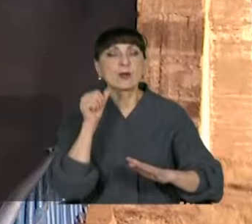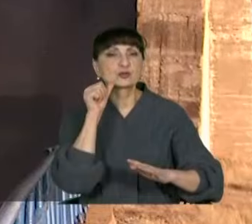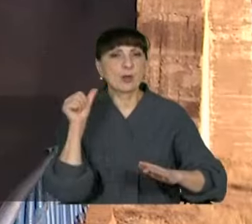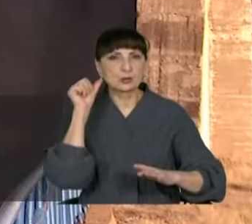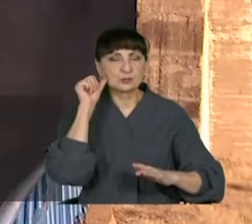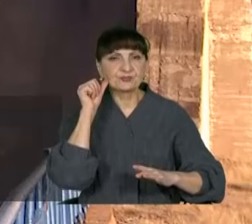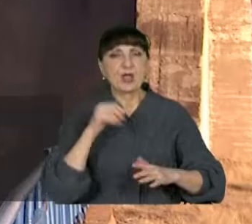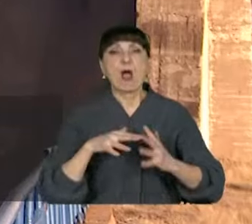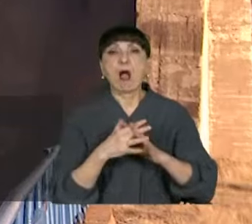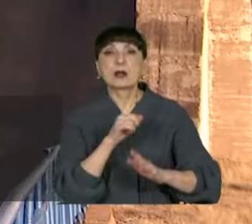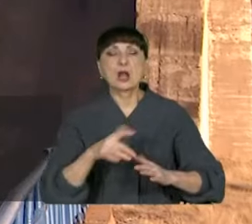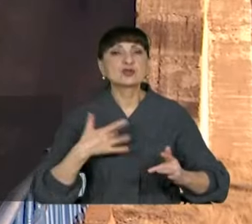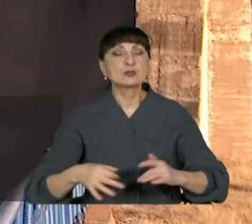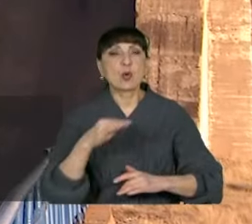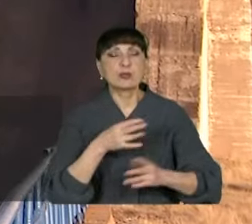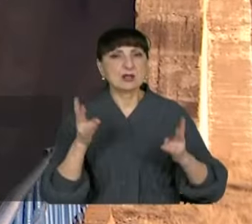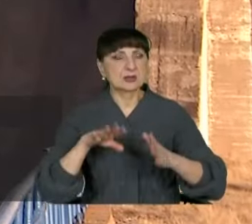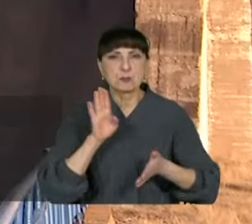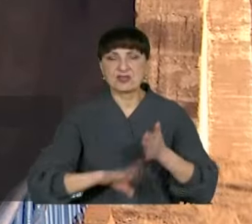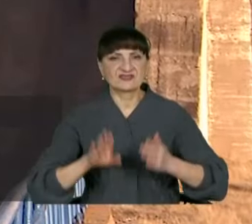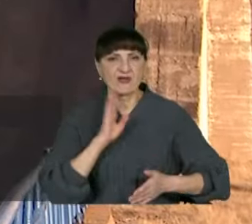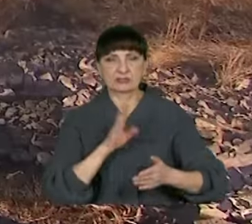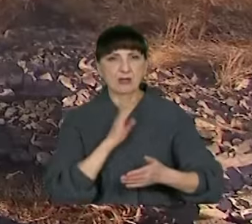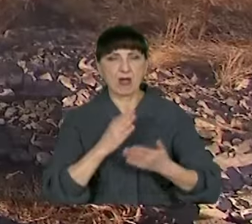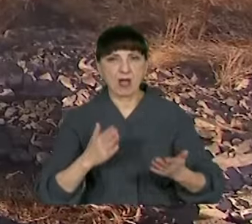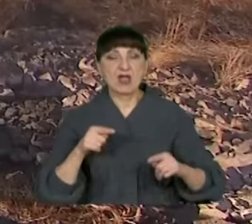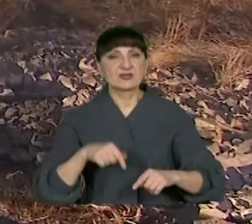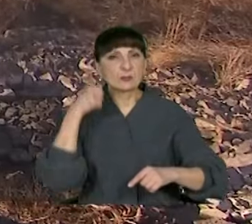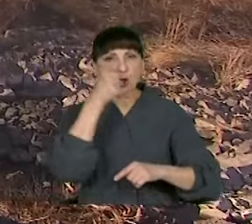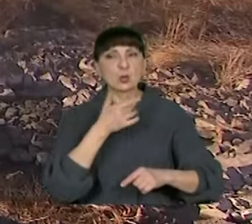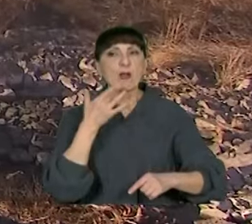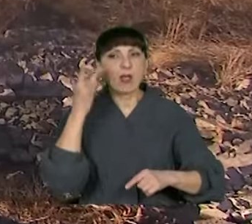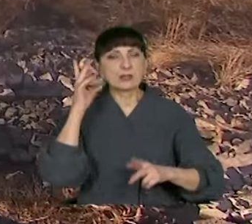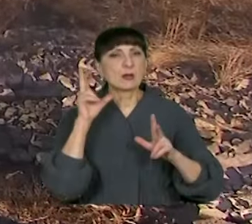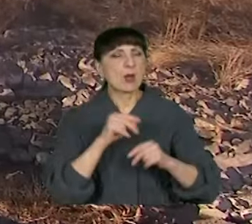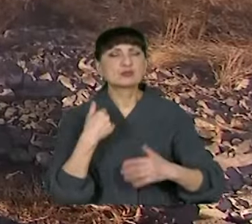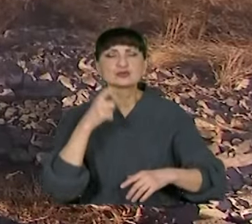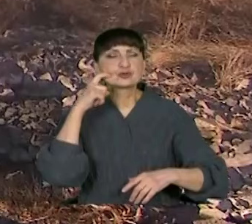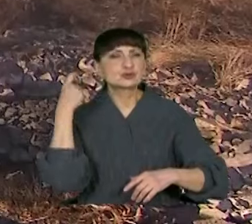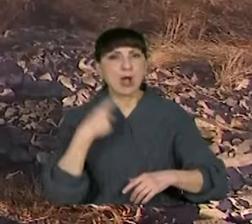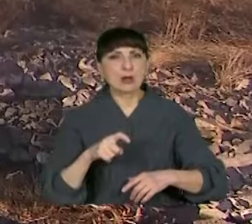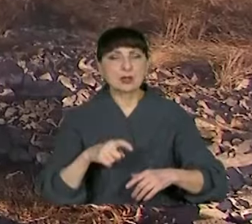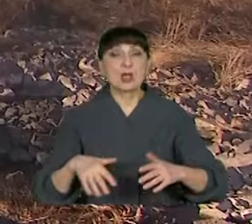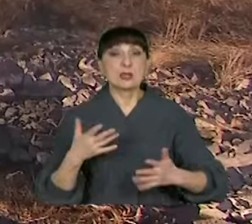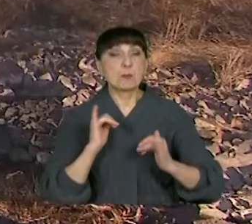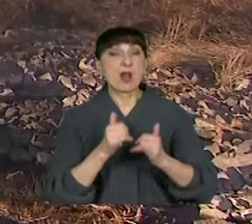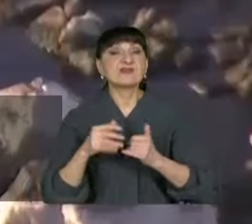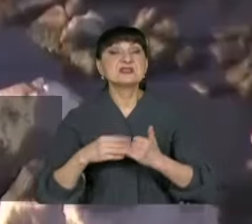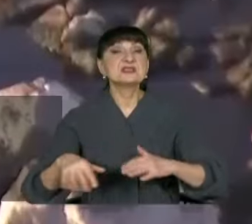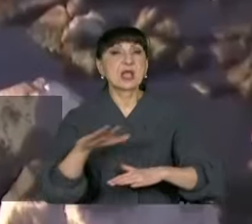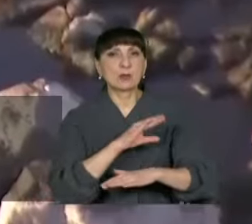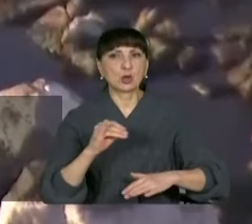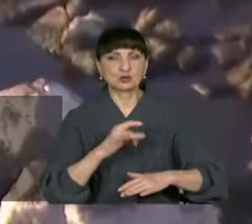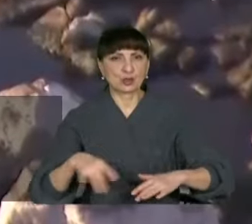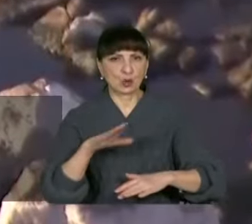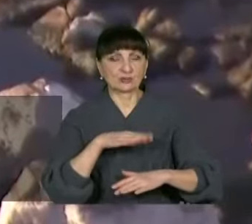году аграрии Жамбылской области остались без живительной влаги. В этом же году лето обещает быть жарким, и в зоне риска поливные земли южных регионов.